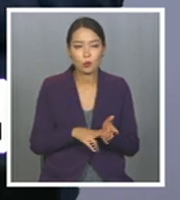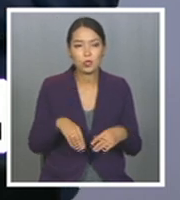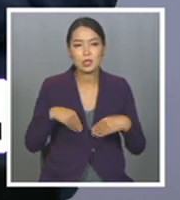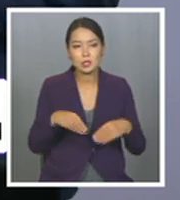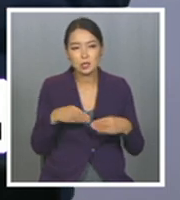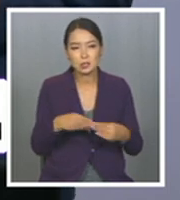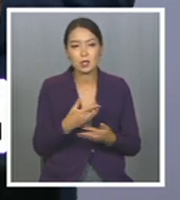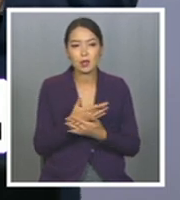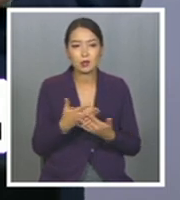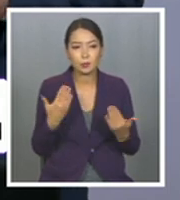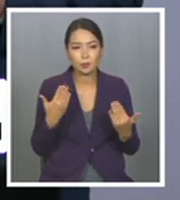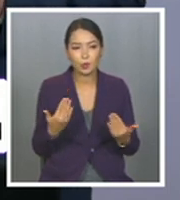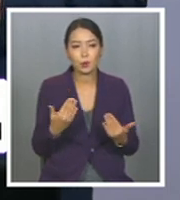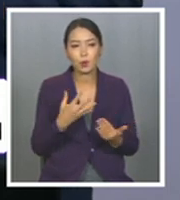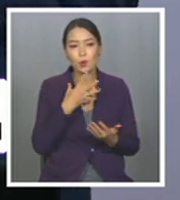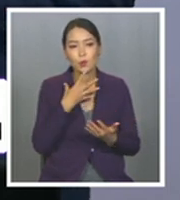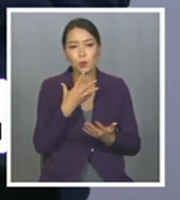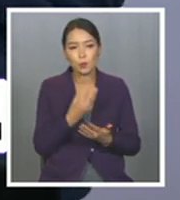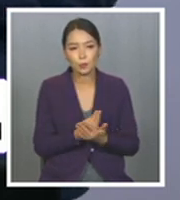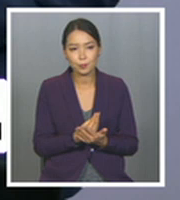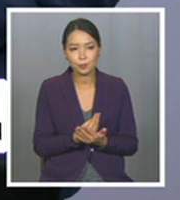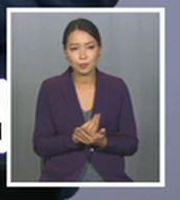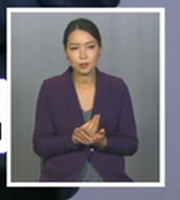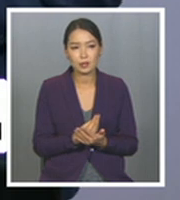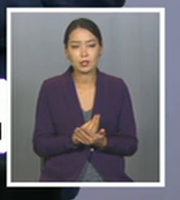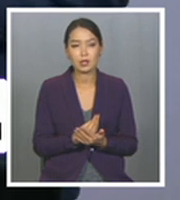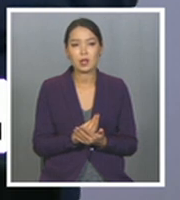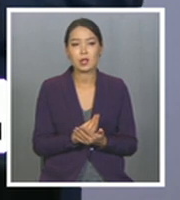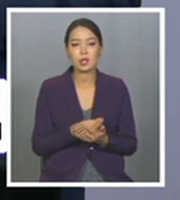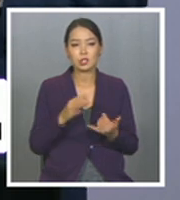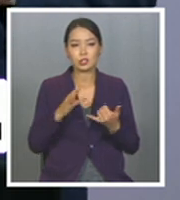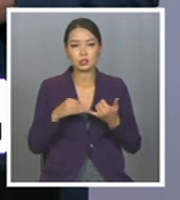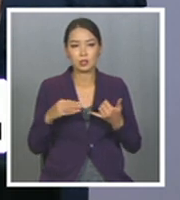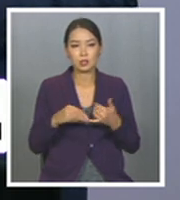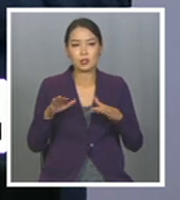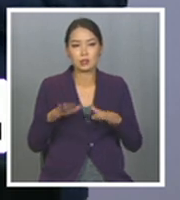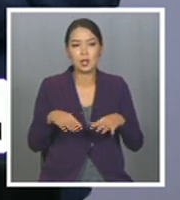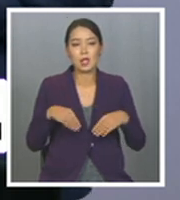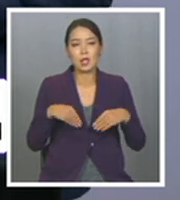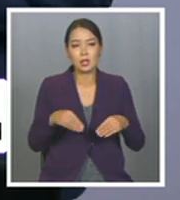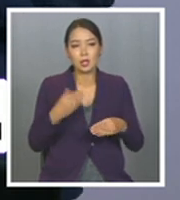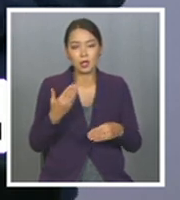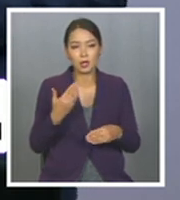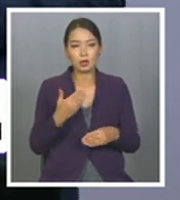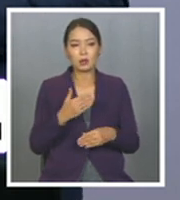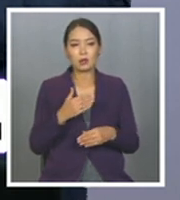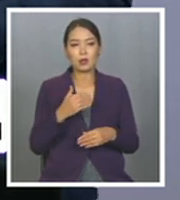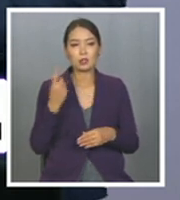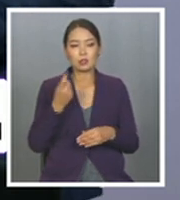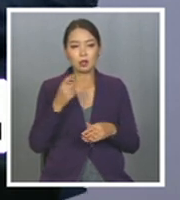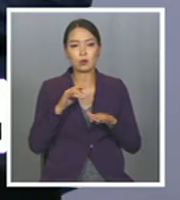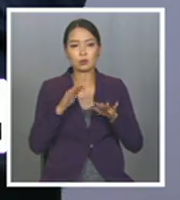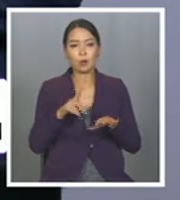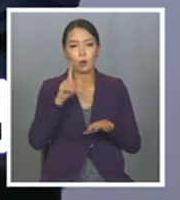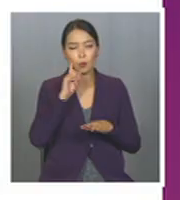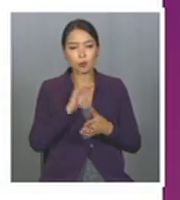кезде оның жердің жаңағы сор далалы болып келіп егін шаруашылығына қолайсыздан қалыптасты дейтін теориялар бар. Міне